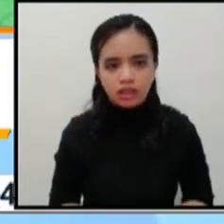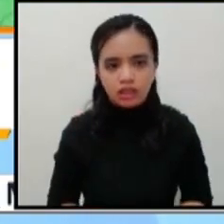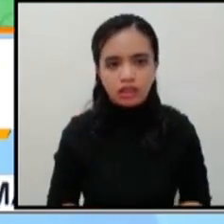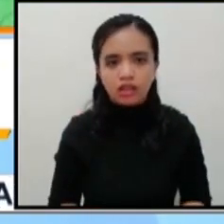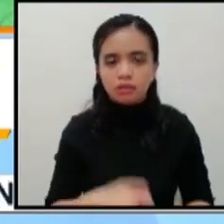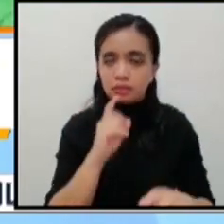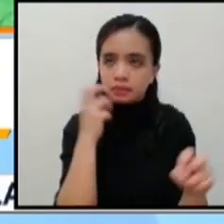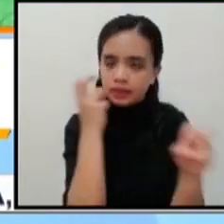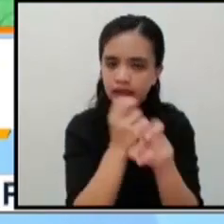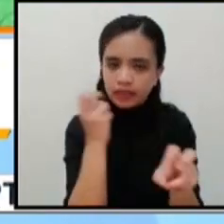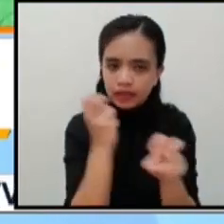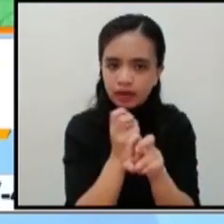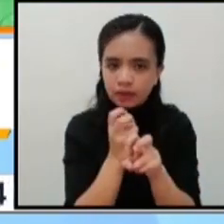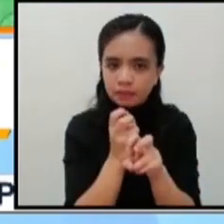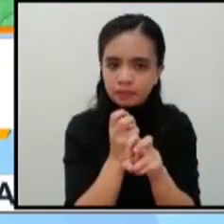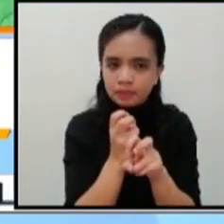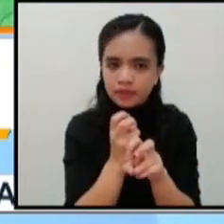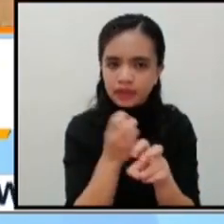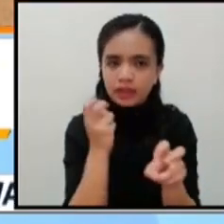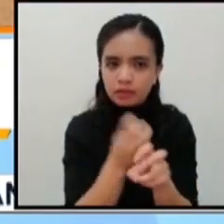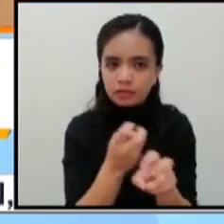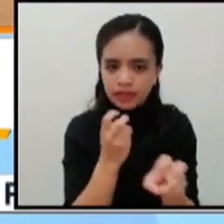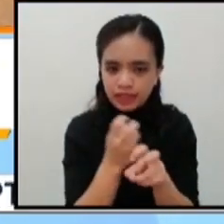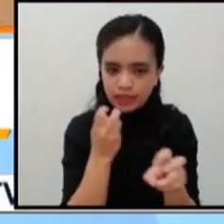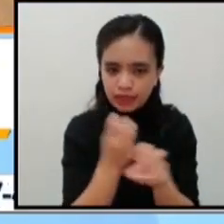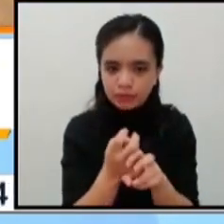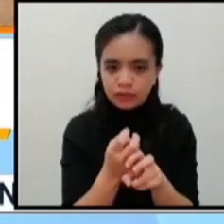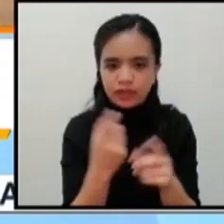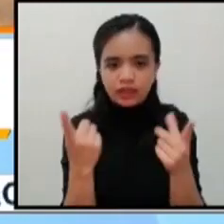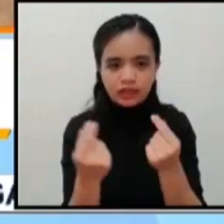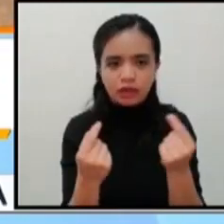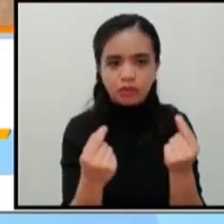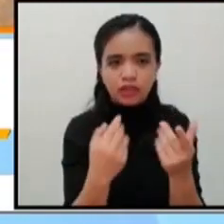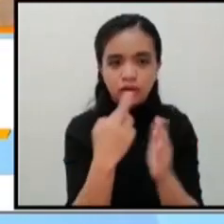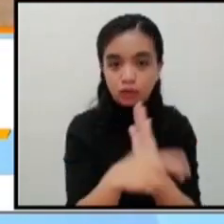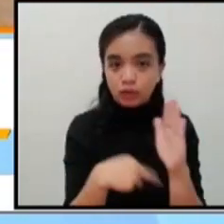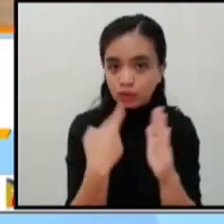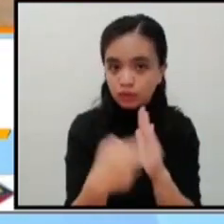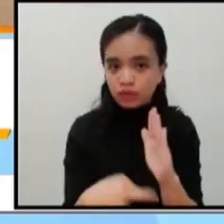mahirap ibigay yung karakter na yun. Gawa ng